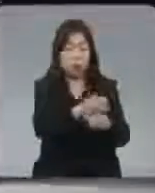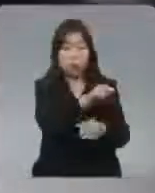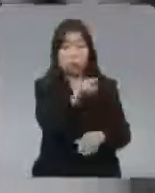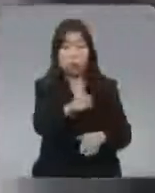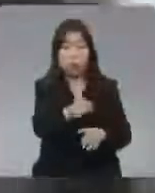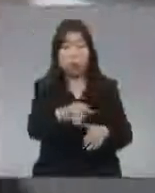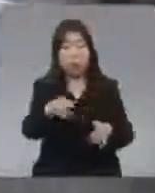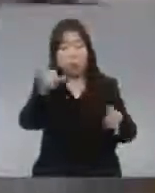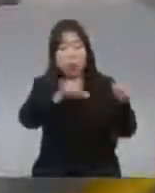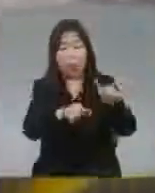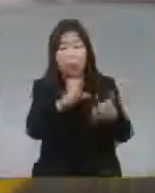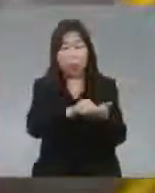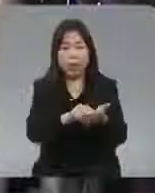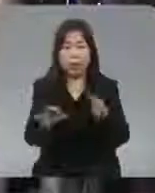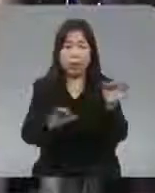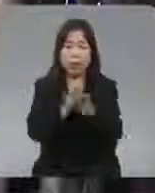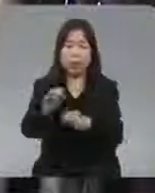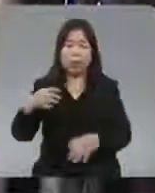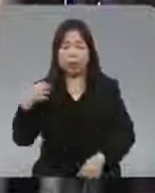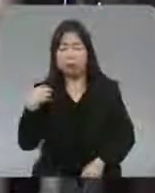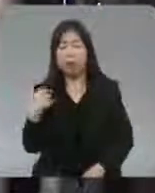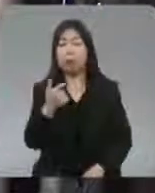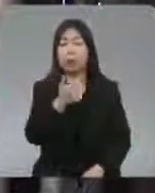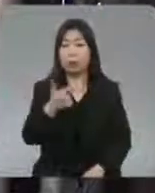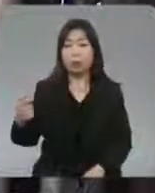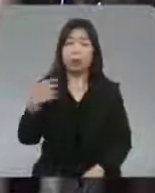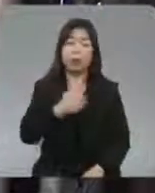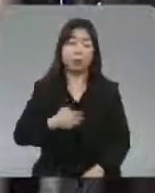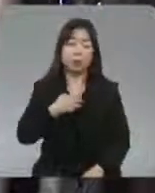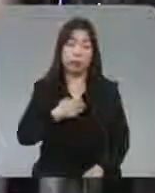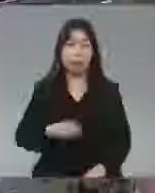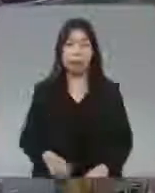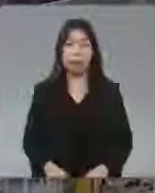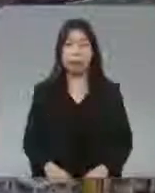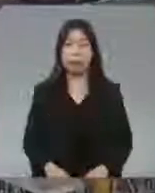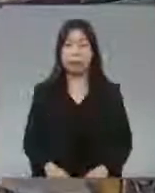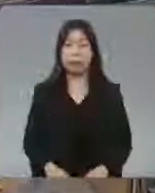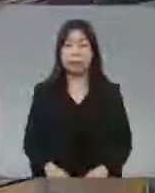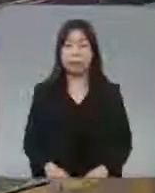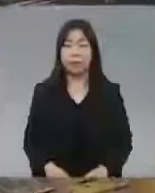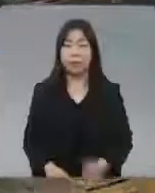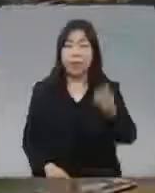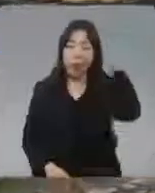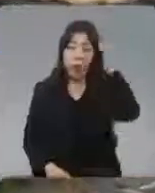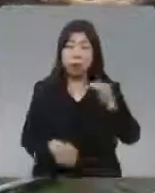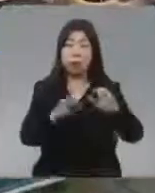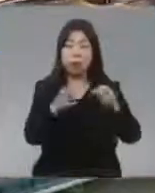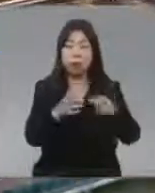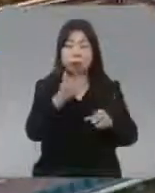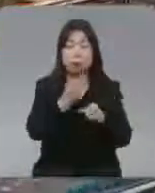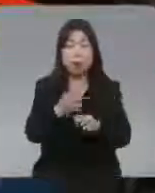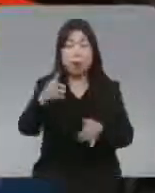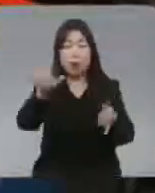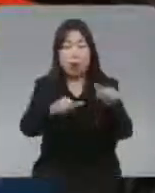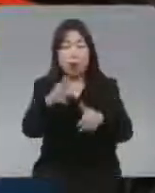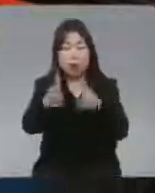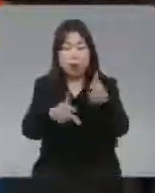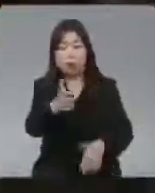combustible l'hydrogène à la place de charbon est en développement mais elle ne pourrait être appliquée avant 2050